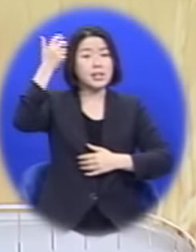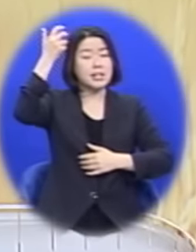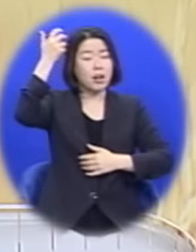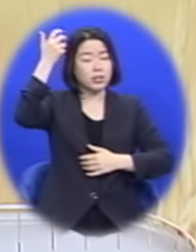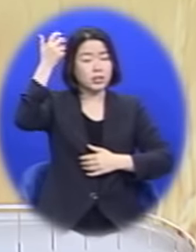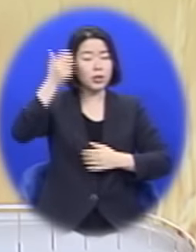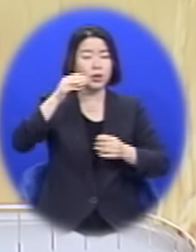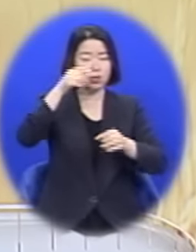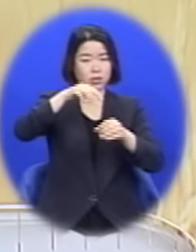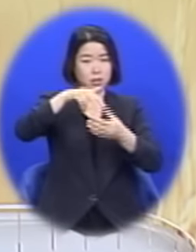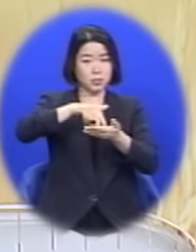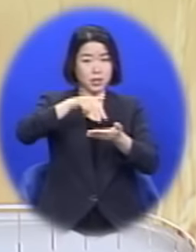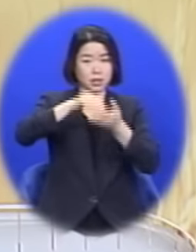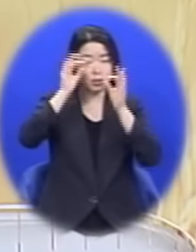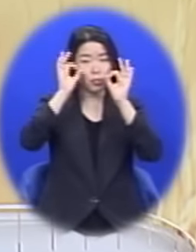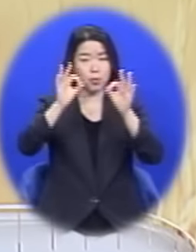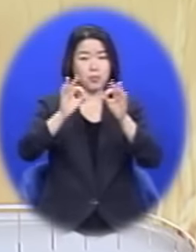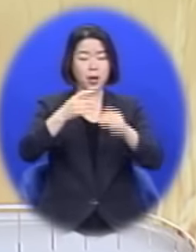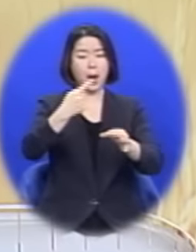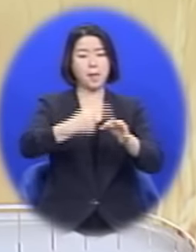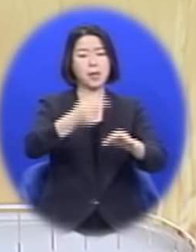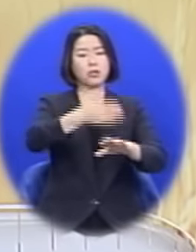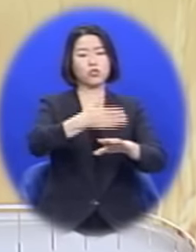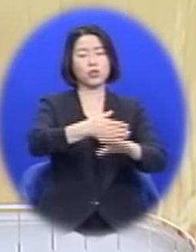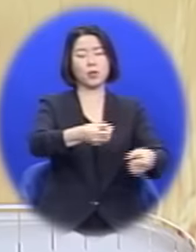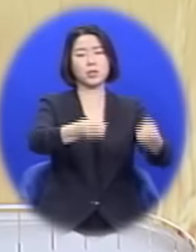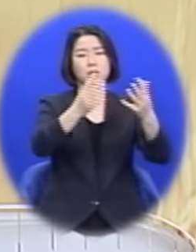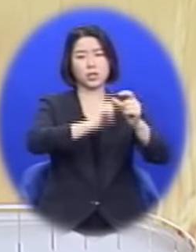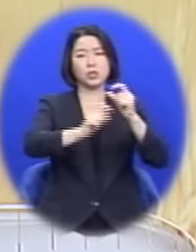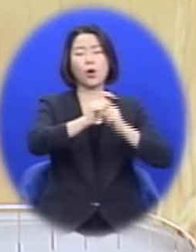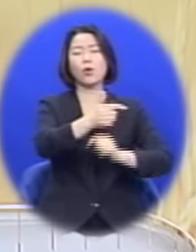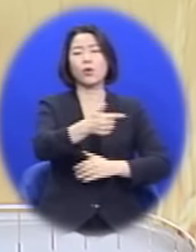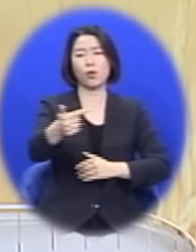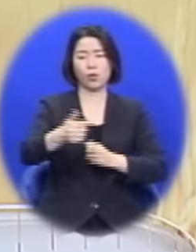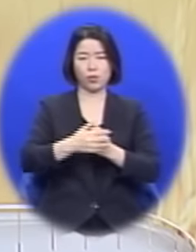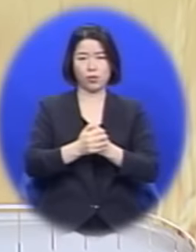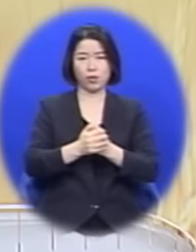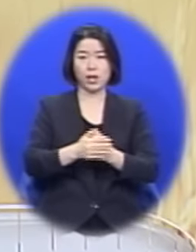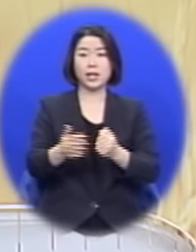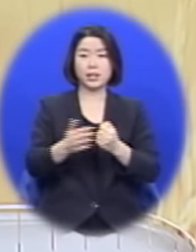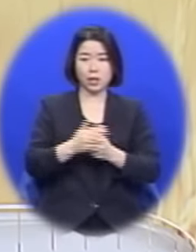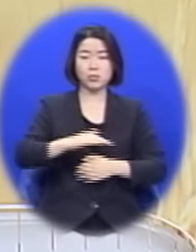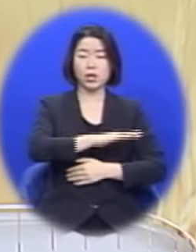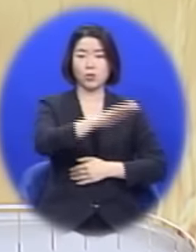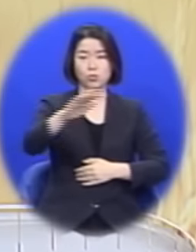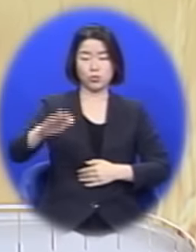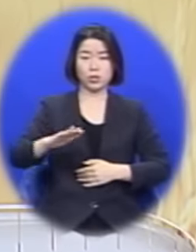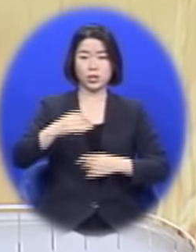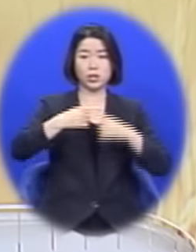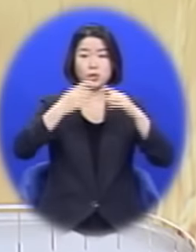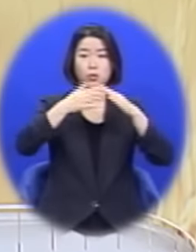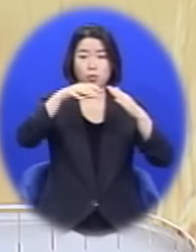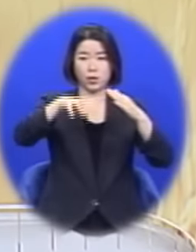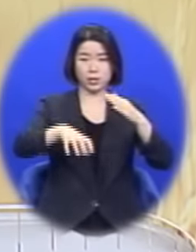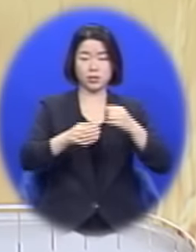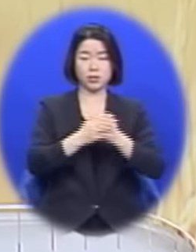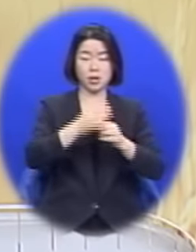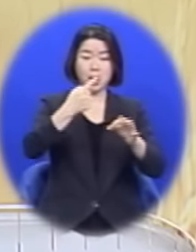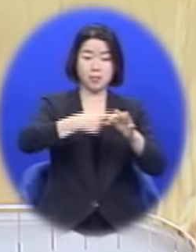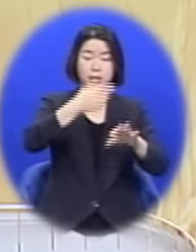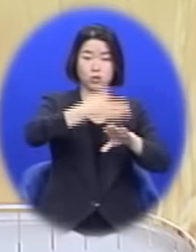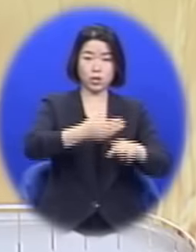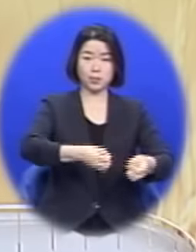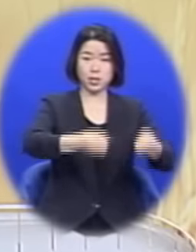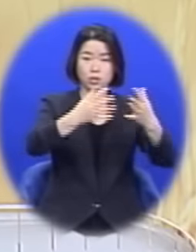중요한 감사절입니다. 그래서 저희 교회는 맥주 감사주일을 지키고 이 맥주 감사주일 헌금으로 교회를